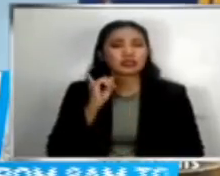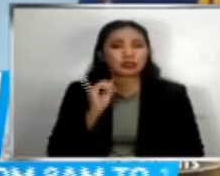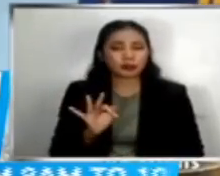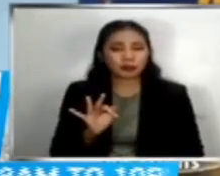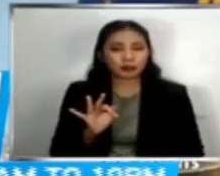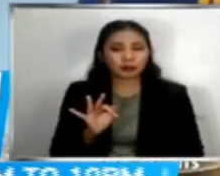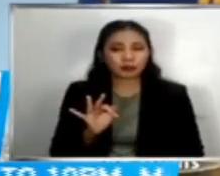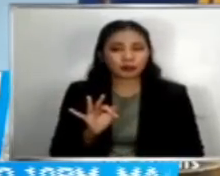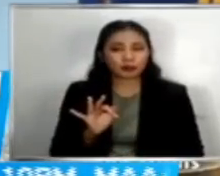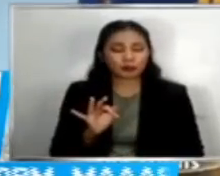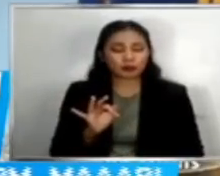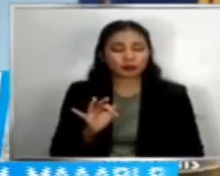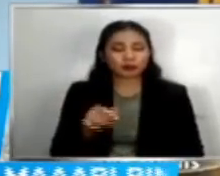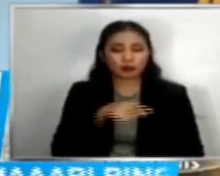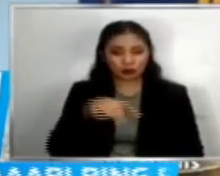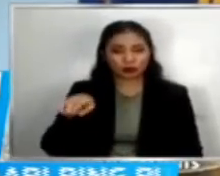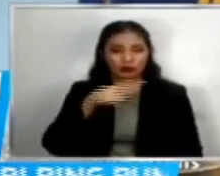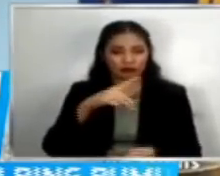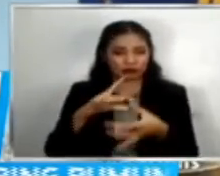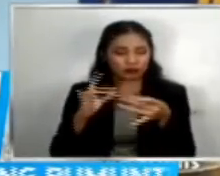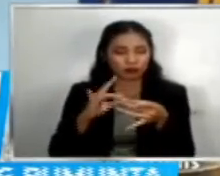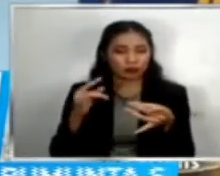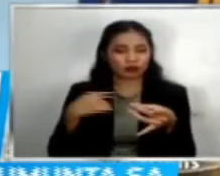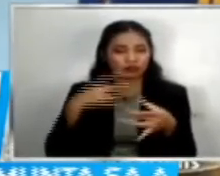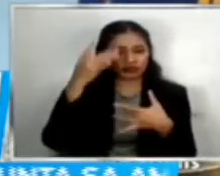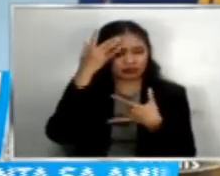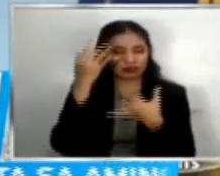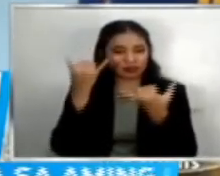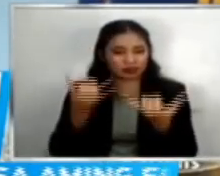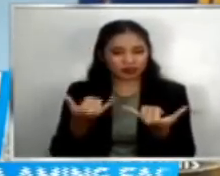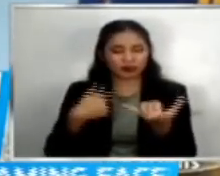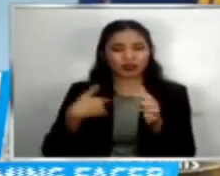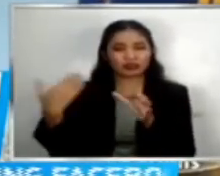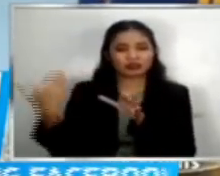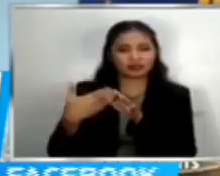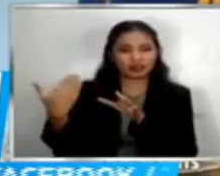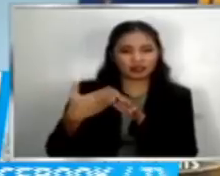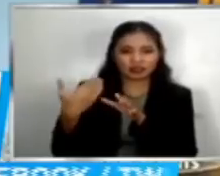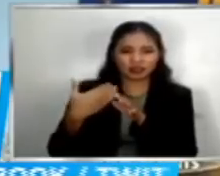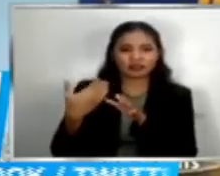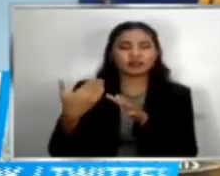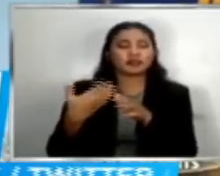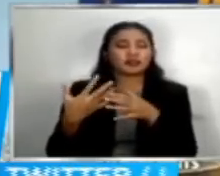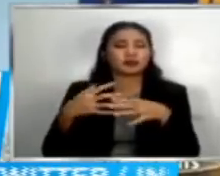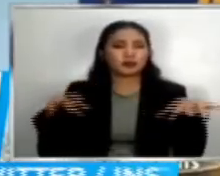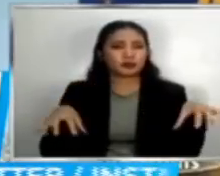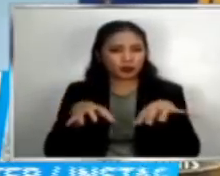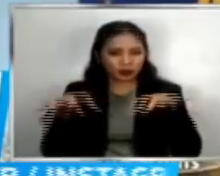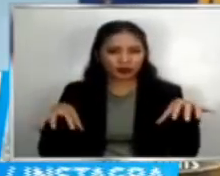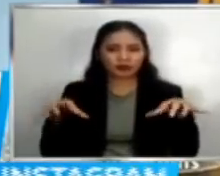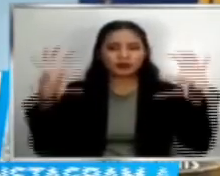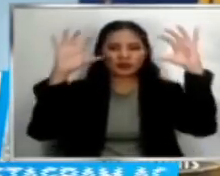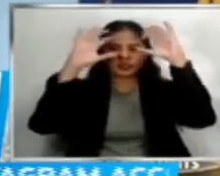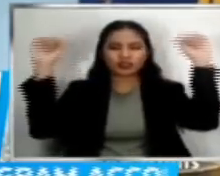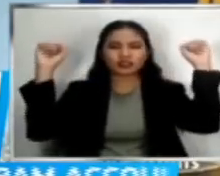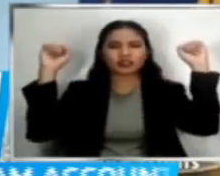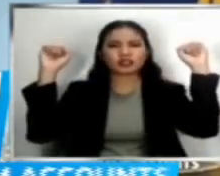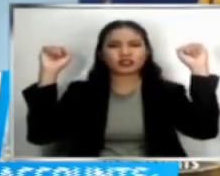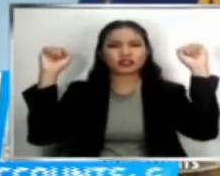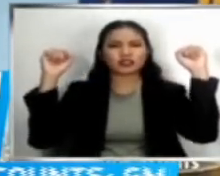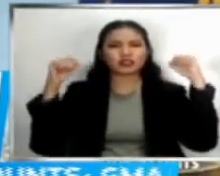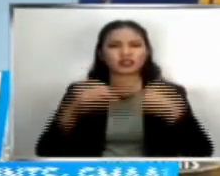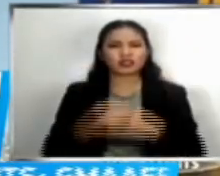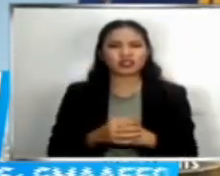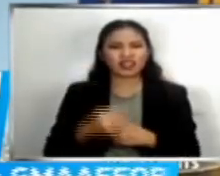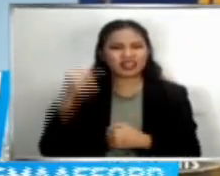ngayon, that would prevent me from exercising the powers of the presidency, wala ho. Tatagal kaya ako dito